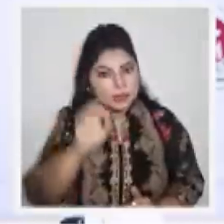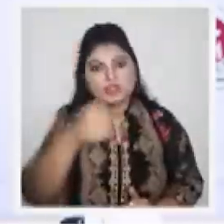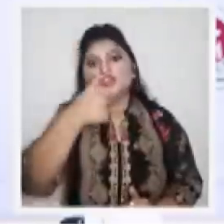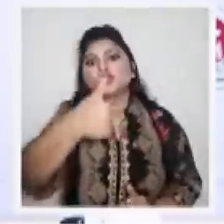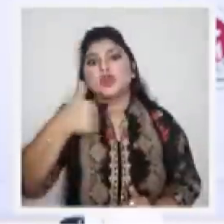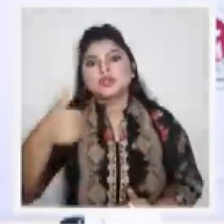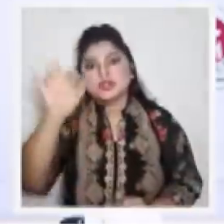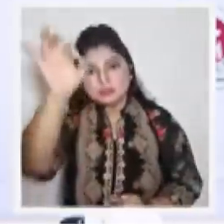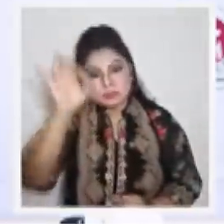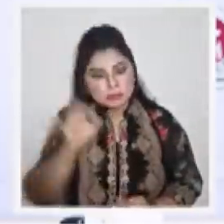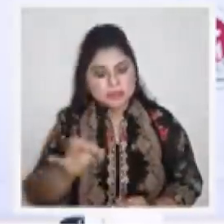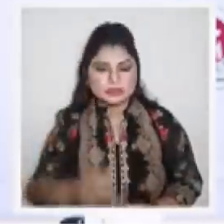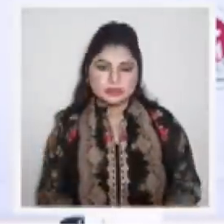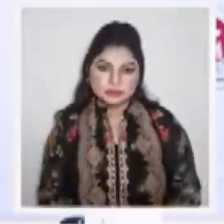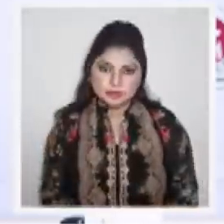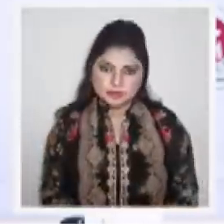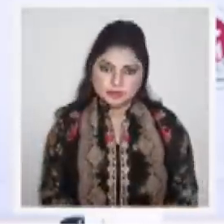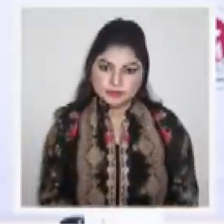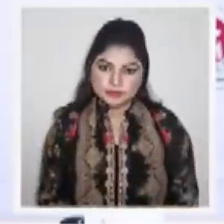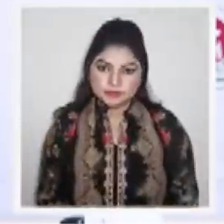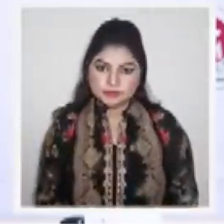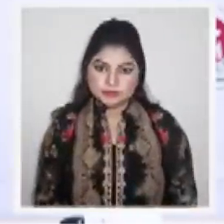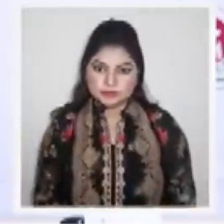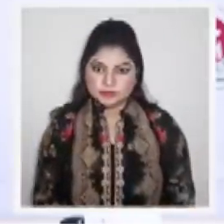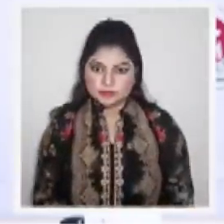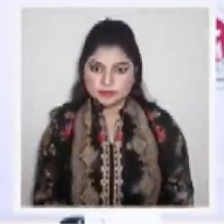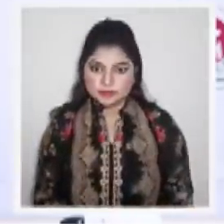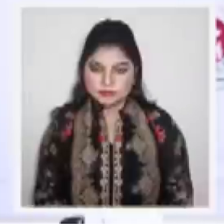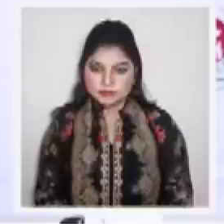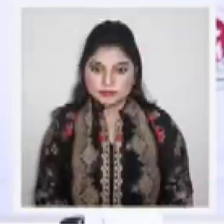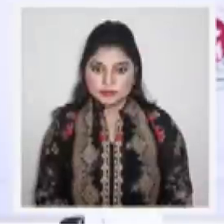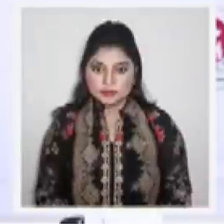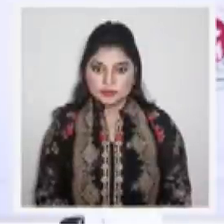1,45,584 জন। শনাক্ত বিবেচনায় সুস্থতার হার